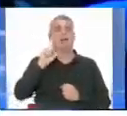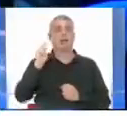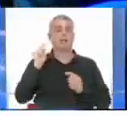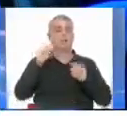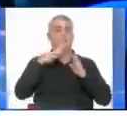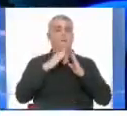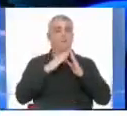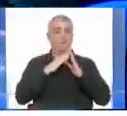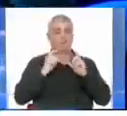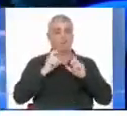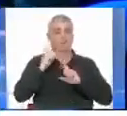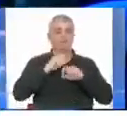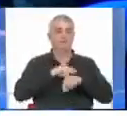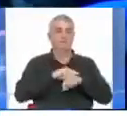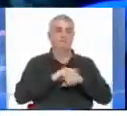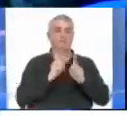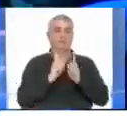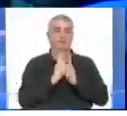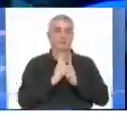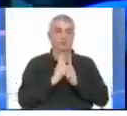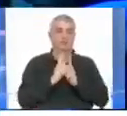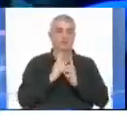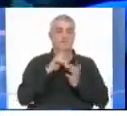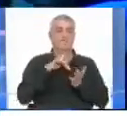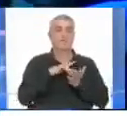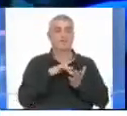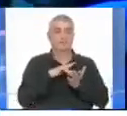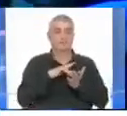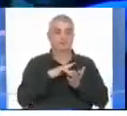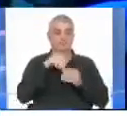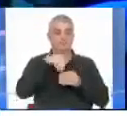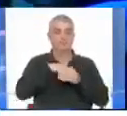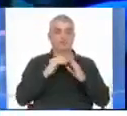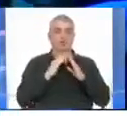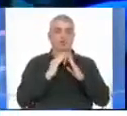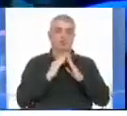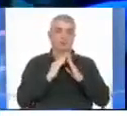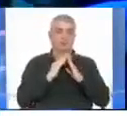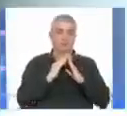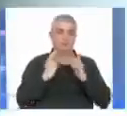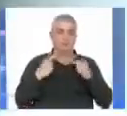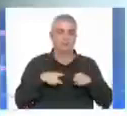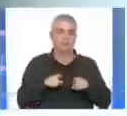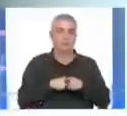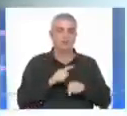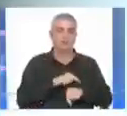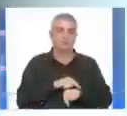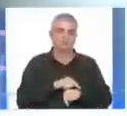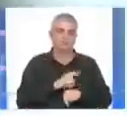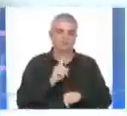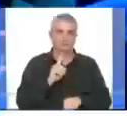לדירה בהפרשי זמן קטנים, ונמצאים בדירה בו זמנית.